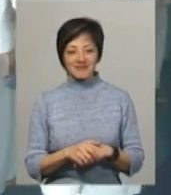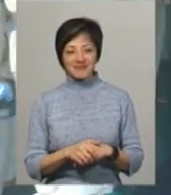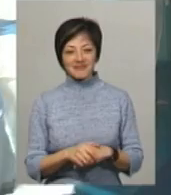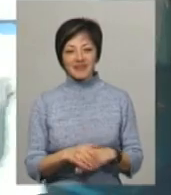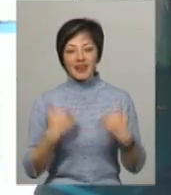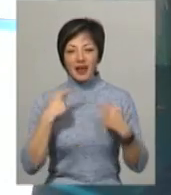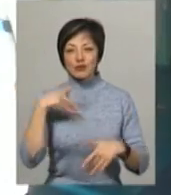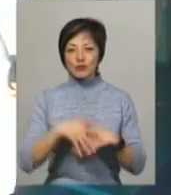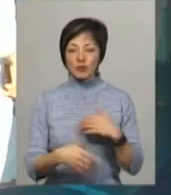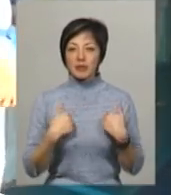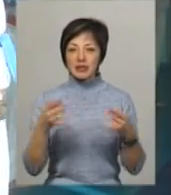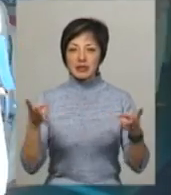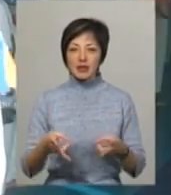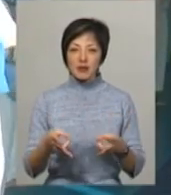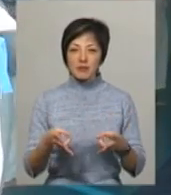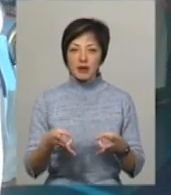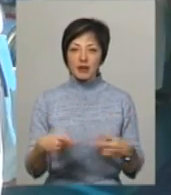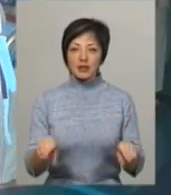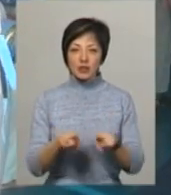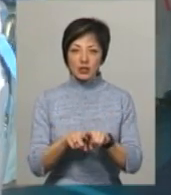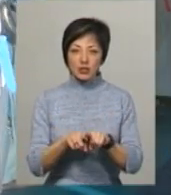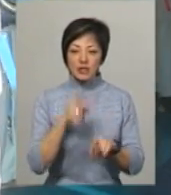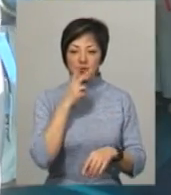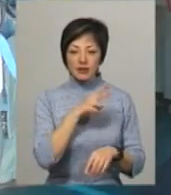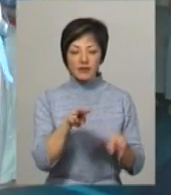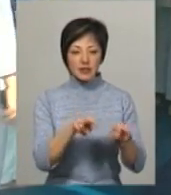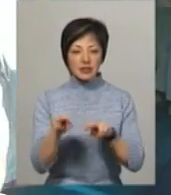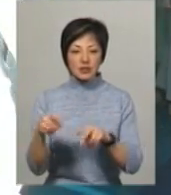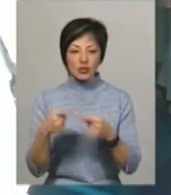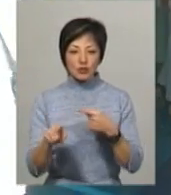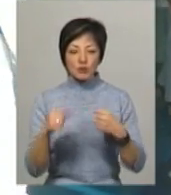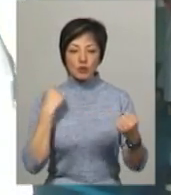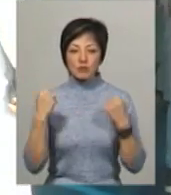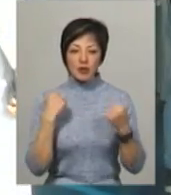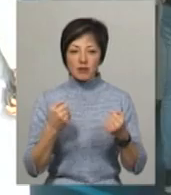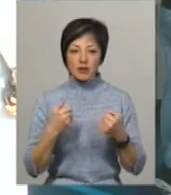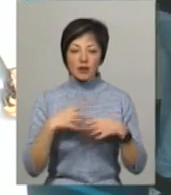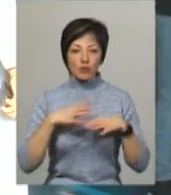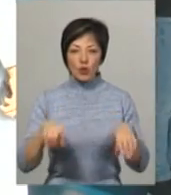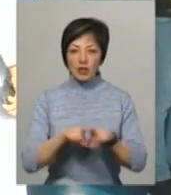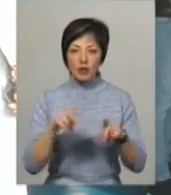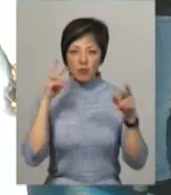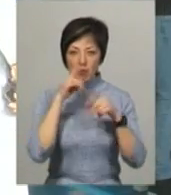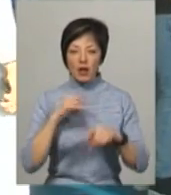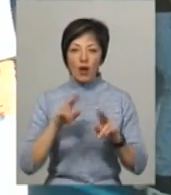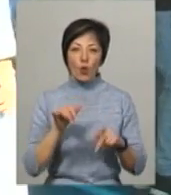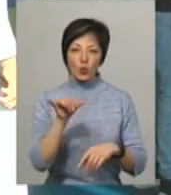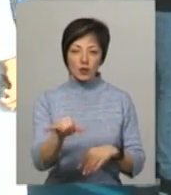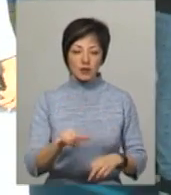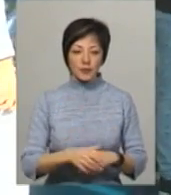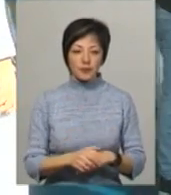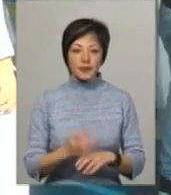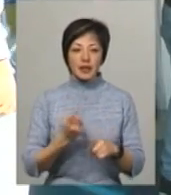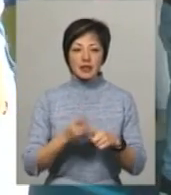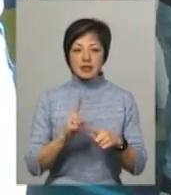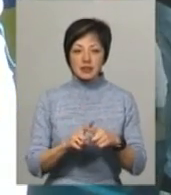Я зрозумів, що мені треба теж дивитися за іншими спортсменами, щоб у мене не було таких же помилок, як у них. І